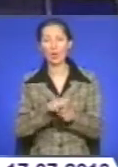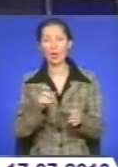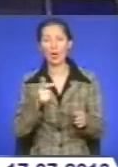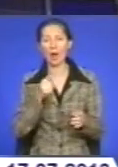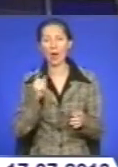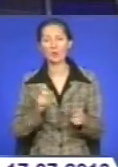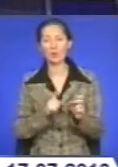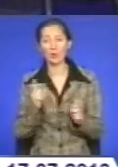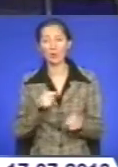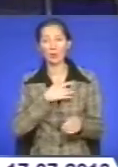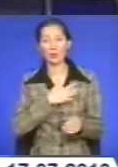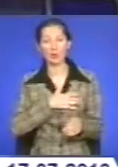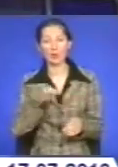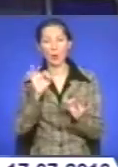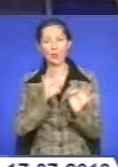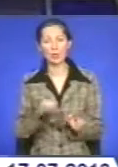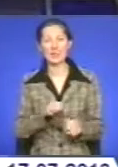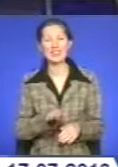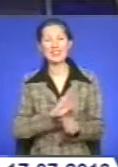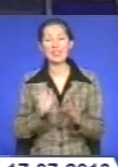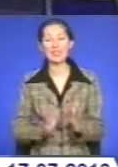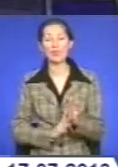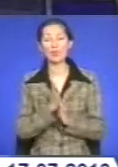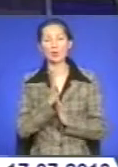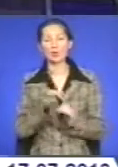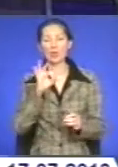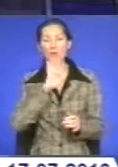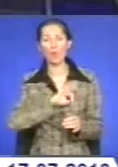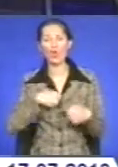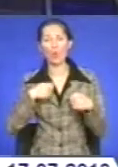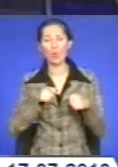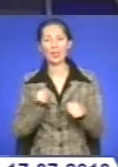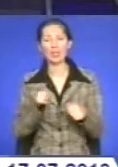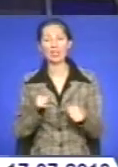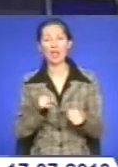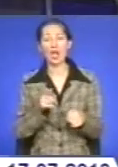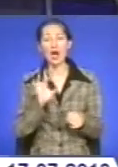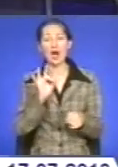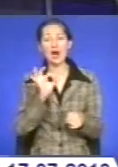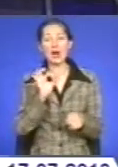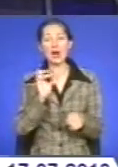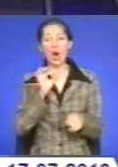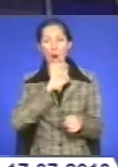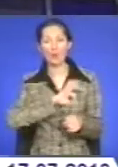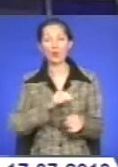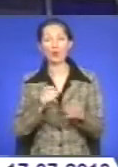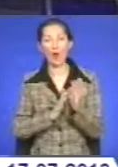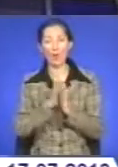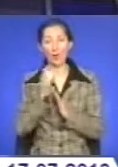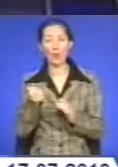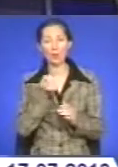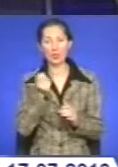вирости, а й зберегти та вигідно продати. Проте, чи рентабельно вирощувати пшеницю, як наростити виробництво овочів і